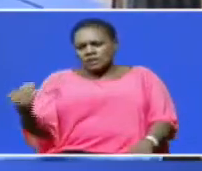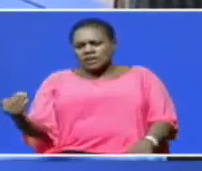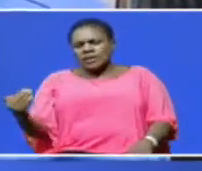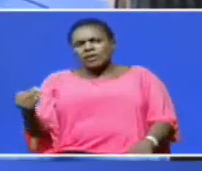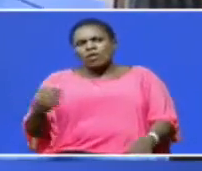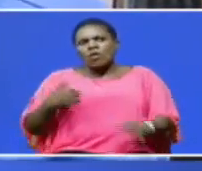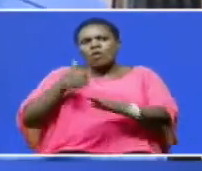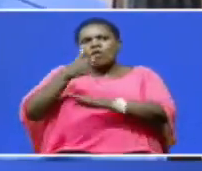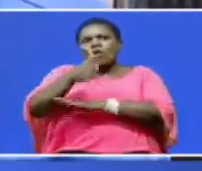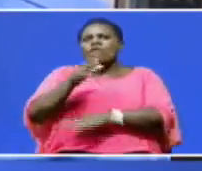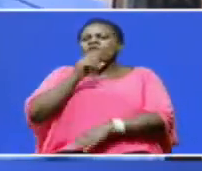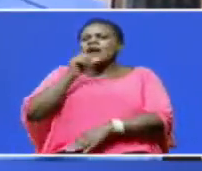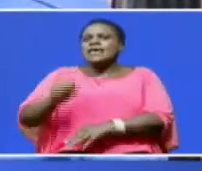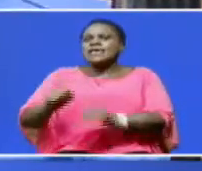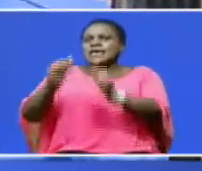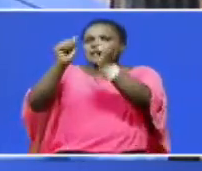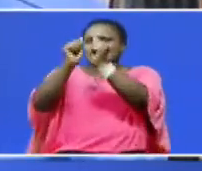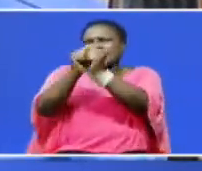wamefikisha zaidi ya